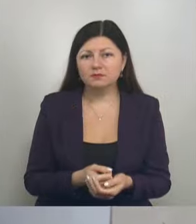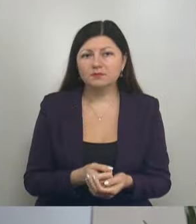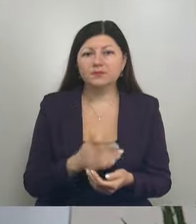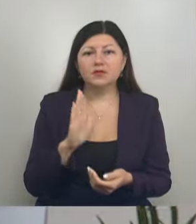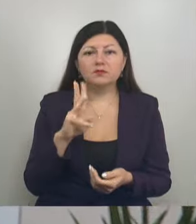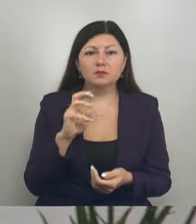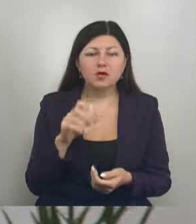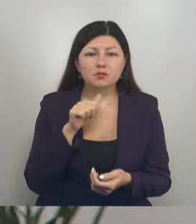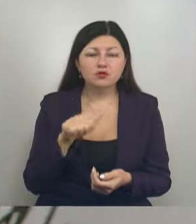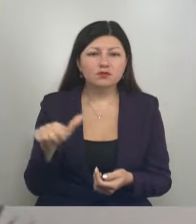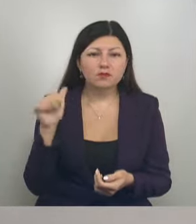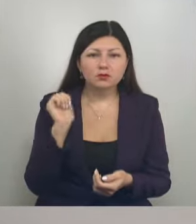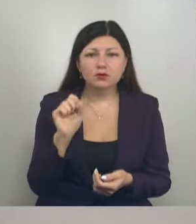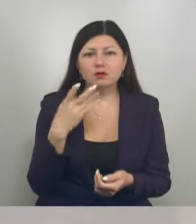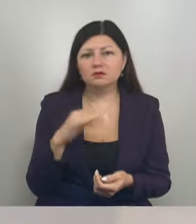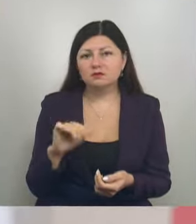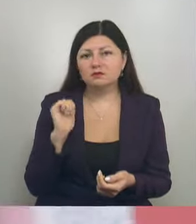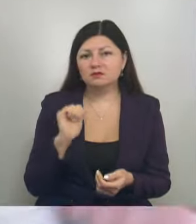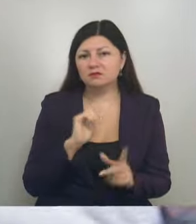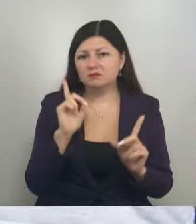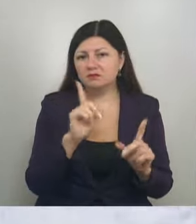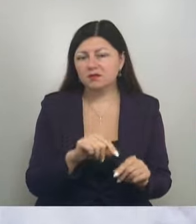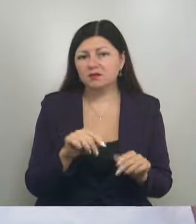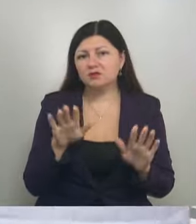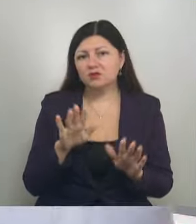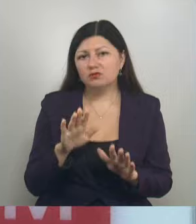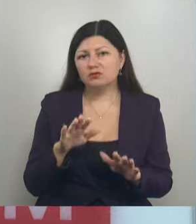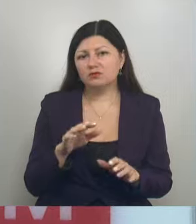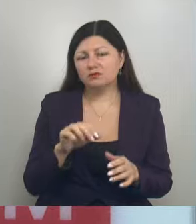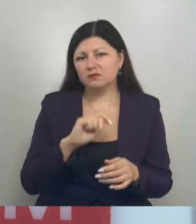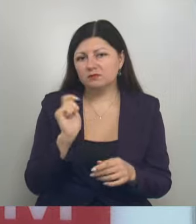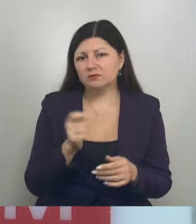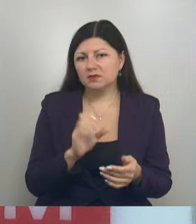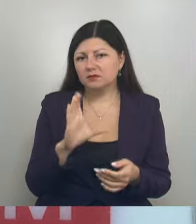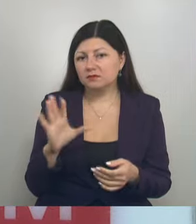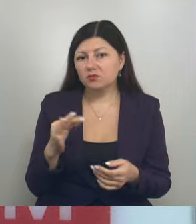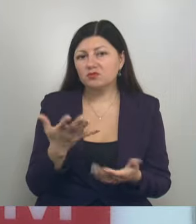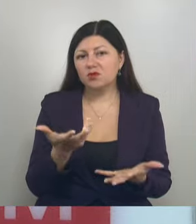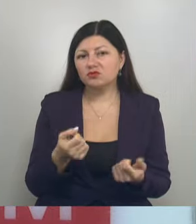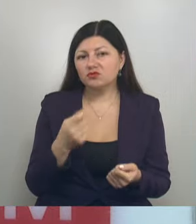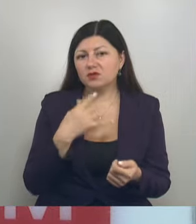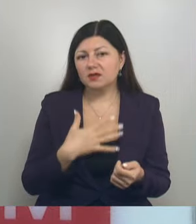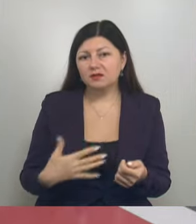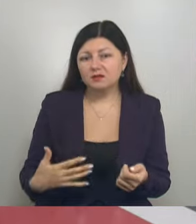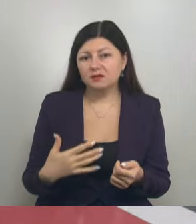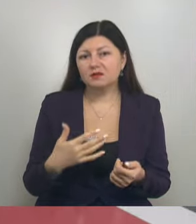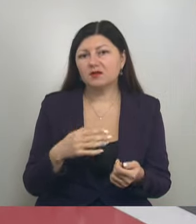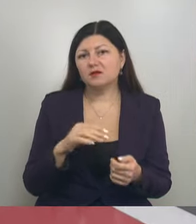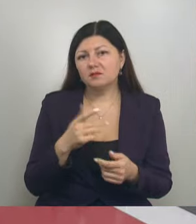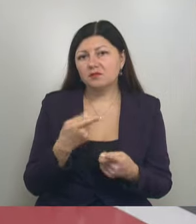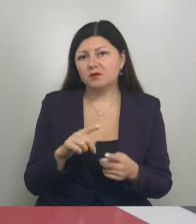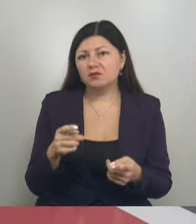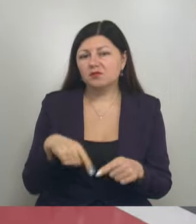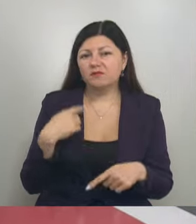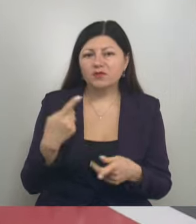мае прошлого года Андрей добровольцем отправился в зону специальной военной операции, где получил ранение в ходе штурма. Вернувшись домой, обратился в